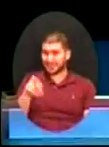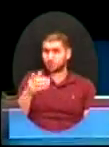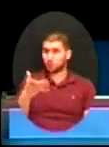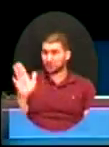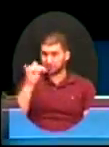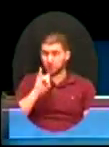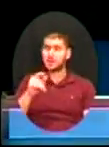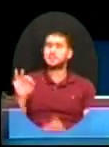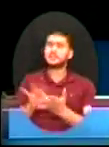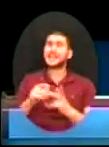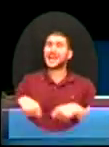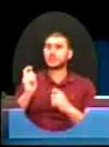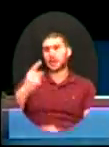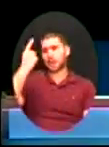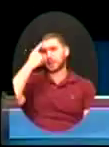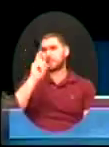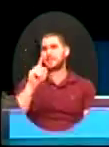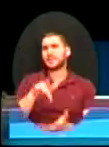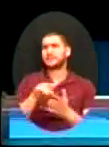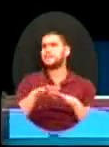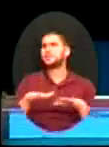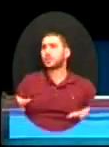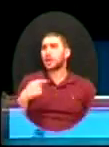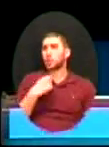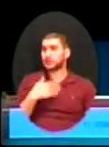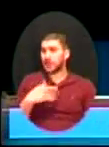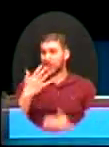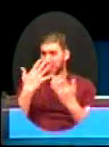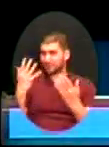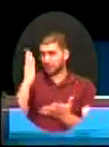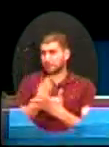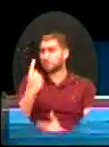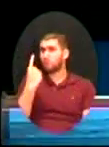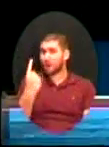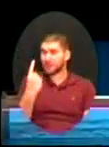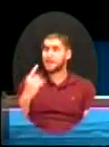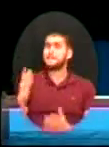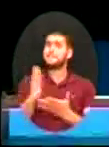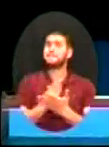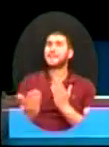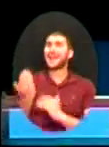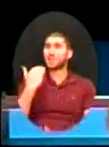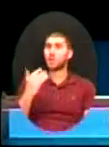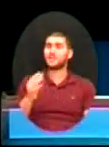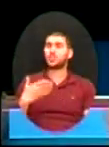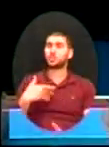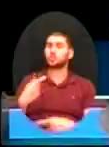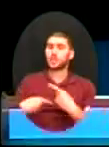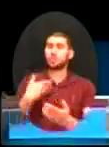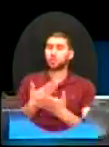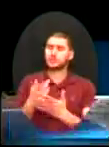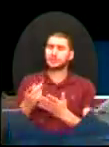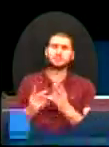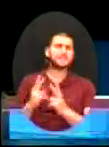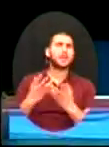שיוצאים, משרד החינוך ידע מי נמצא בשטח, אוקיי? עכשיו אני רוצה להבהיר משהו אחד. מכינות ושנת שירות זה מפעל ציוני